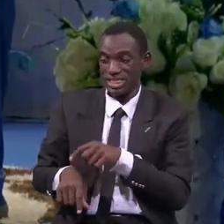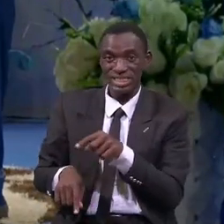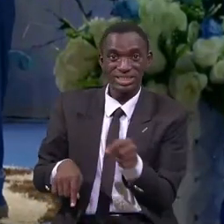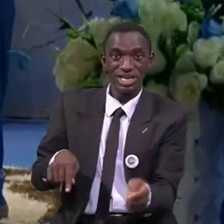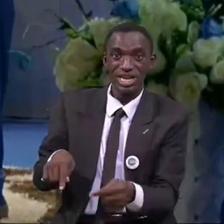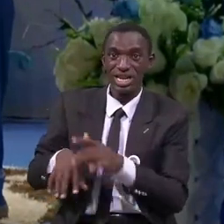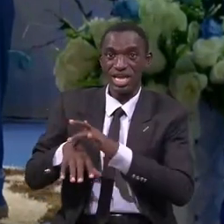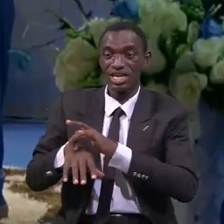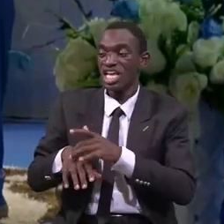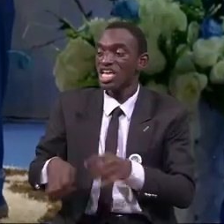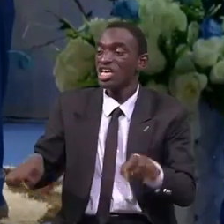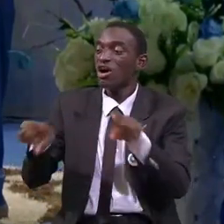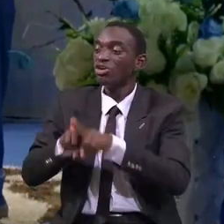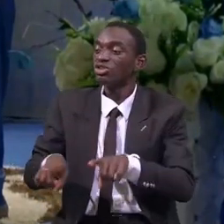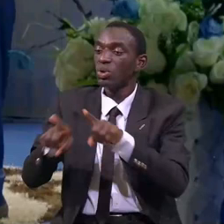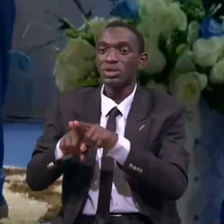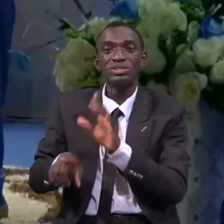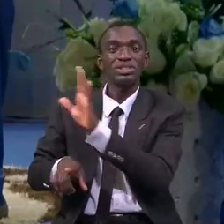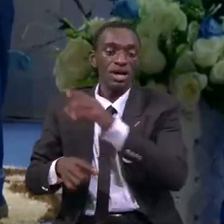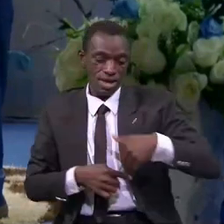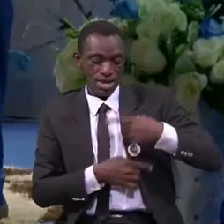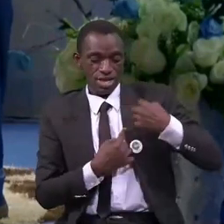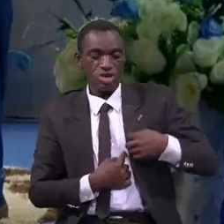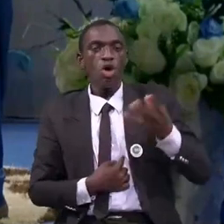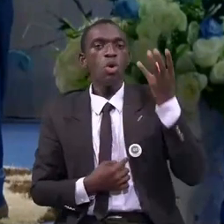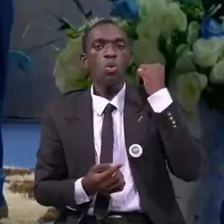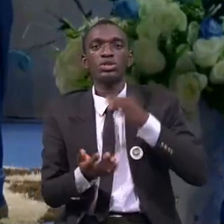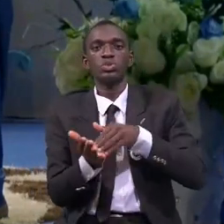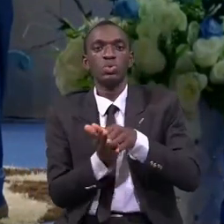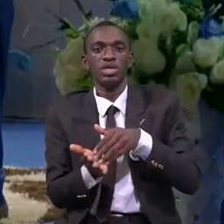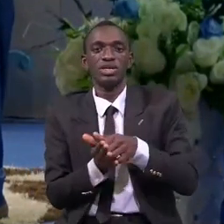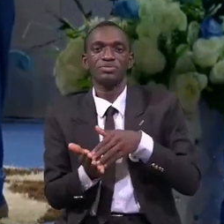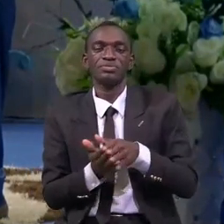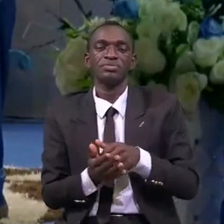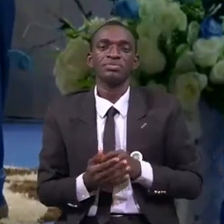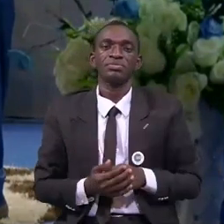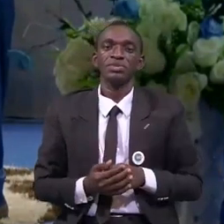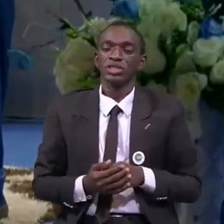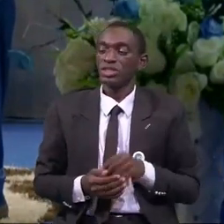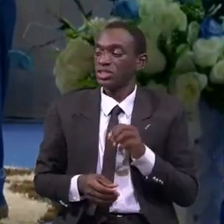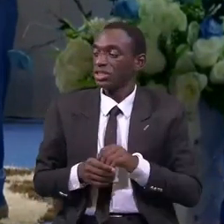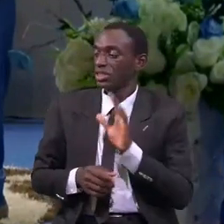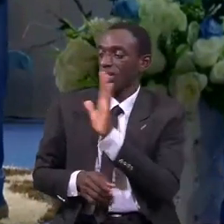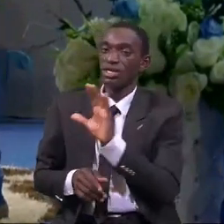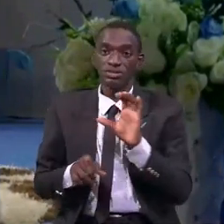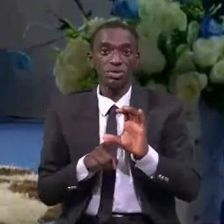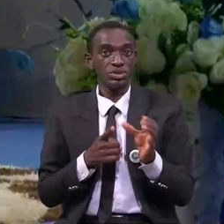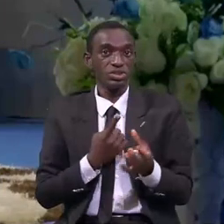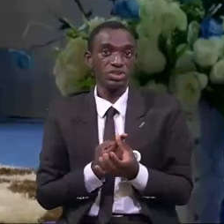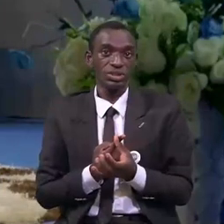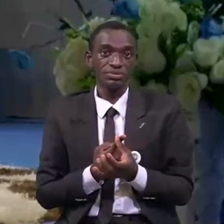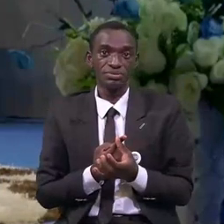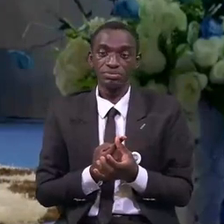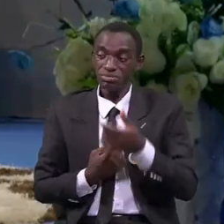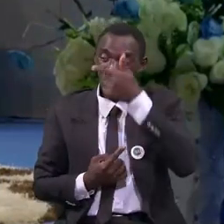là le docteur Laur dit à tout le monde non seulement ses pieds ses chevilles le cœur aussi était malade dans sa